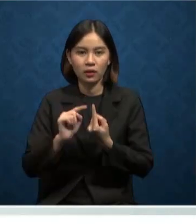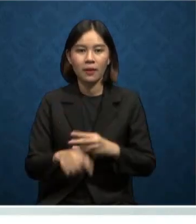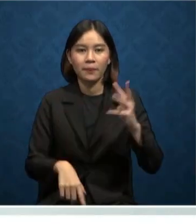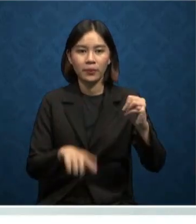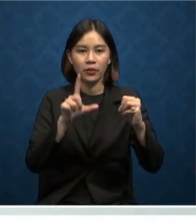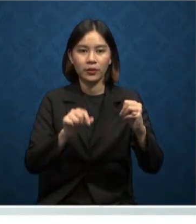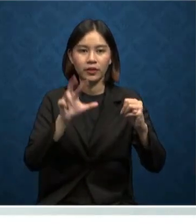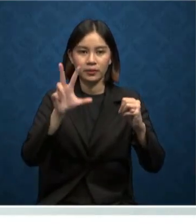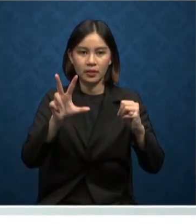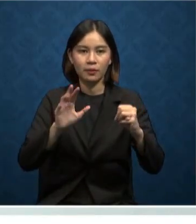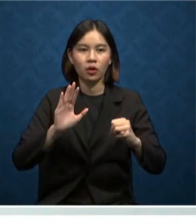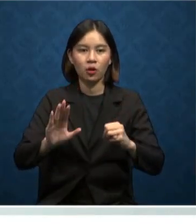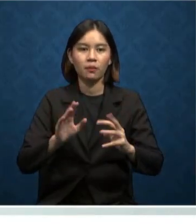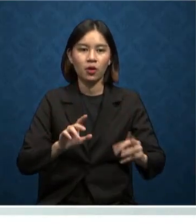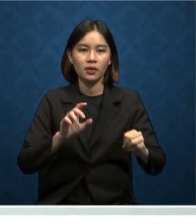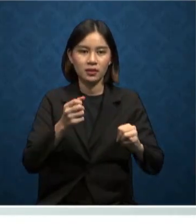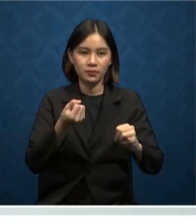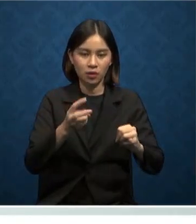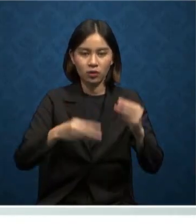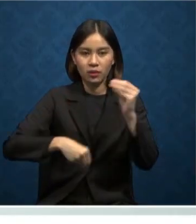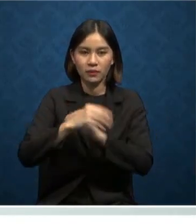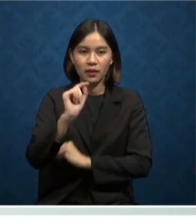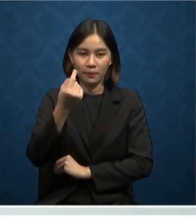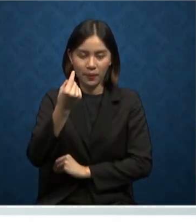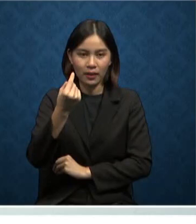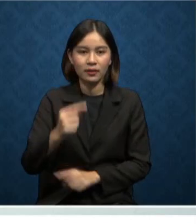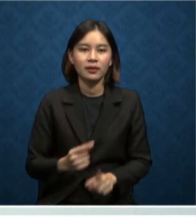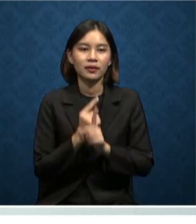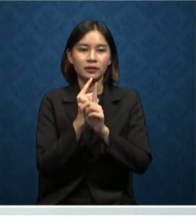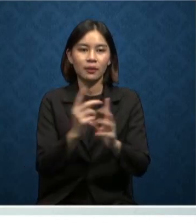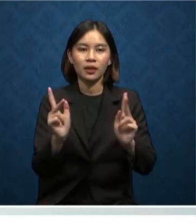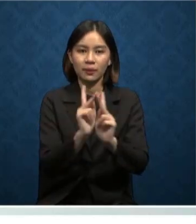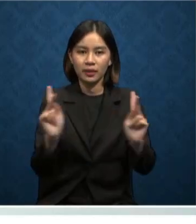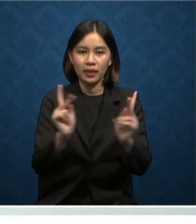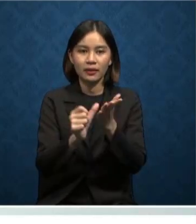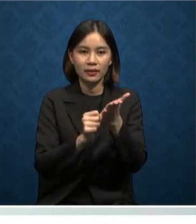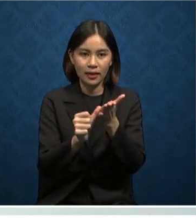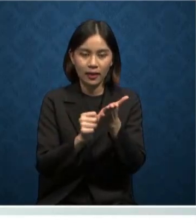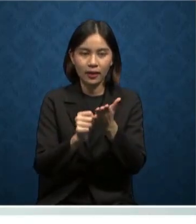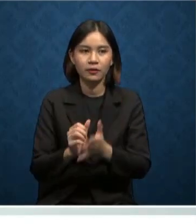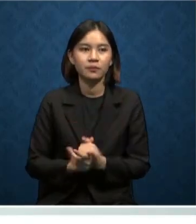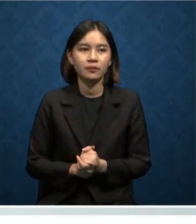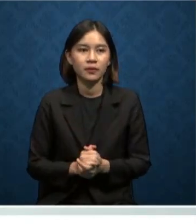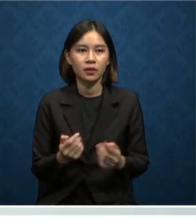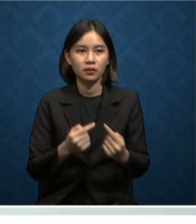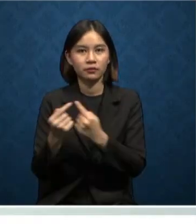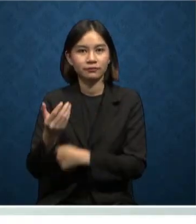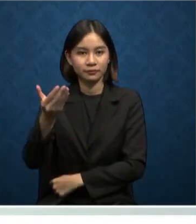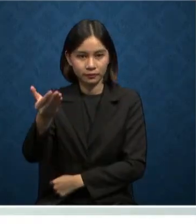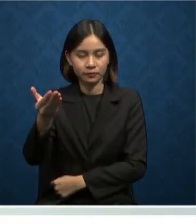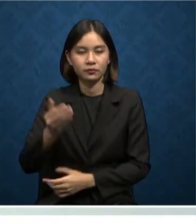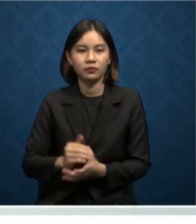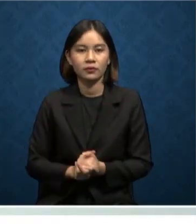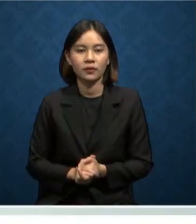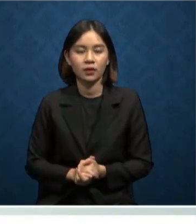ตรา23ของมาตรา12ขึ้นใหม่นะครับตามที่กรรมธิการแก้ไขครับเชิญท่านพลอากาศตรีเฉลิมชัยก่อนครับ